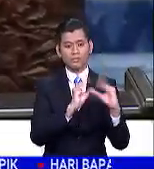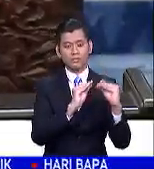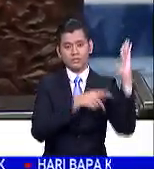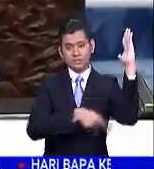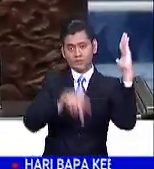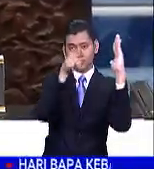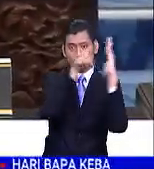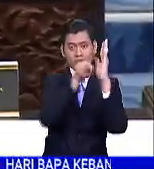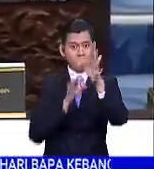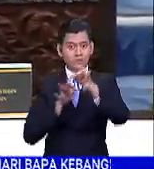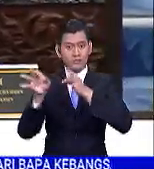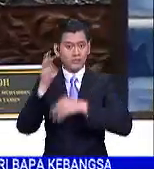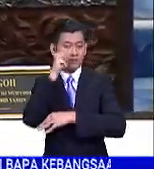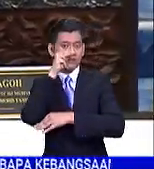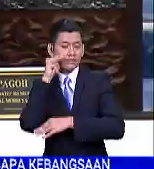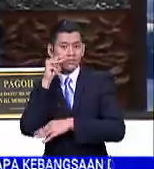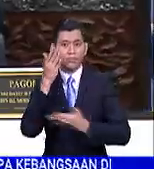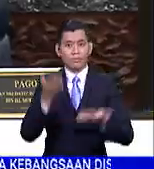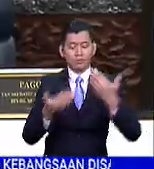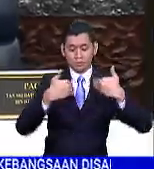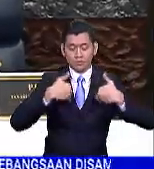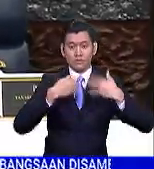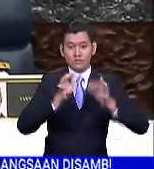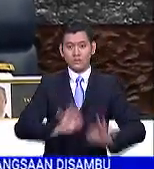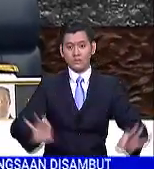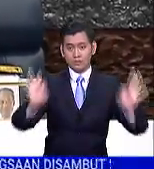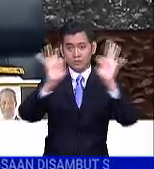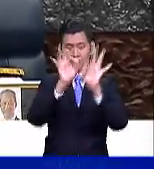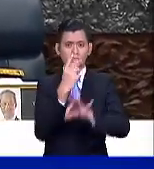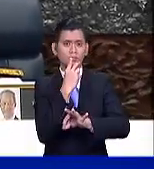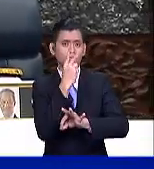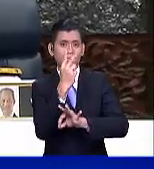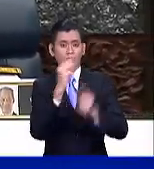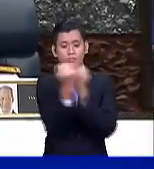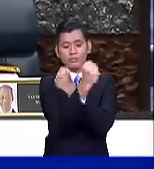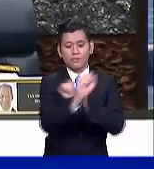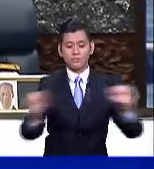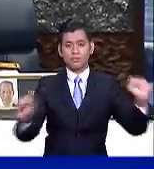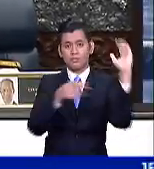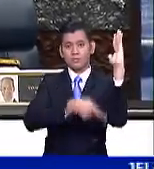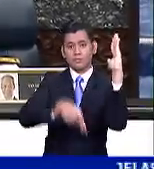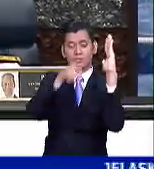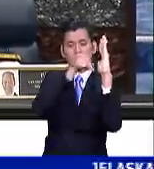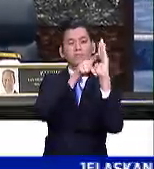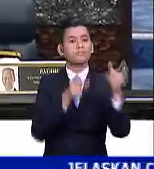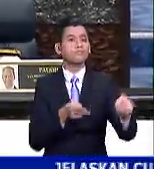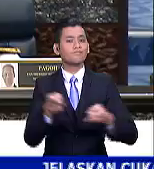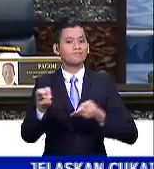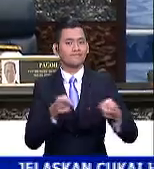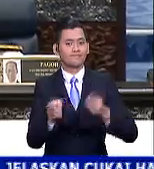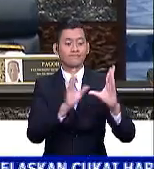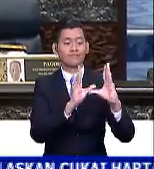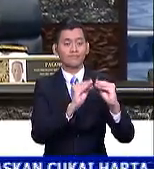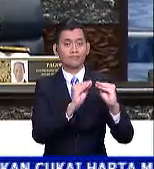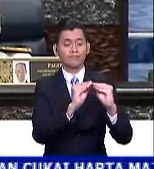itu, jelas Tan Sri Muhyiddin, wujud juga keperluan untuk mengambil kira mengenai persiapan Parlimen bagi urusan persidangan